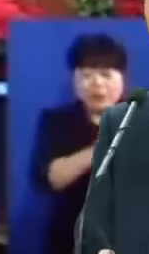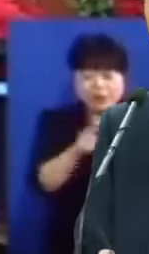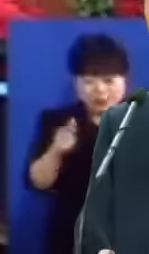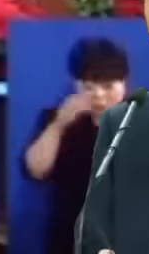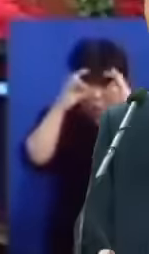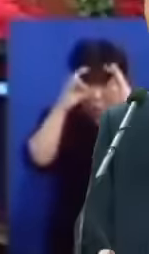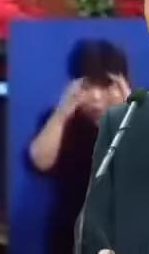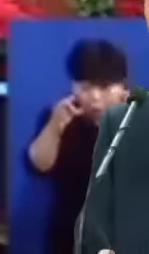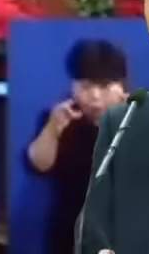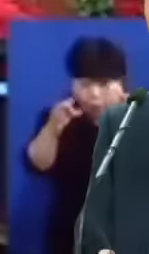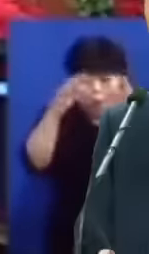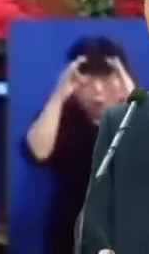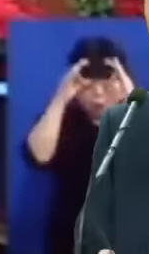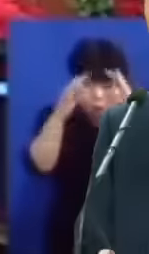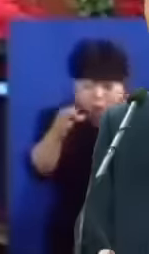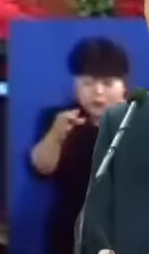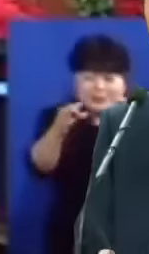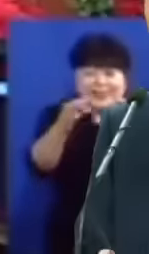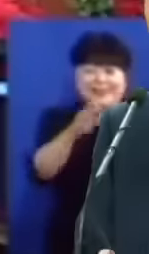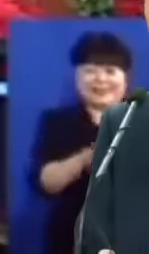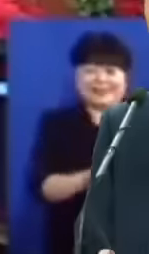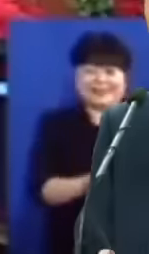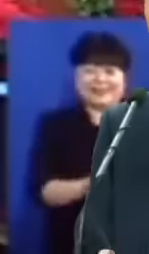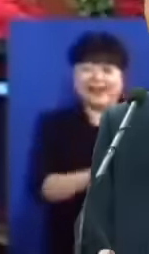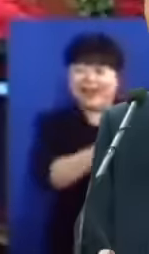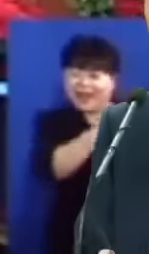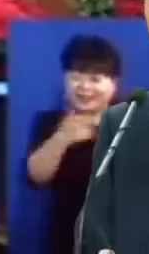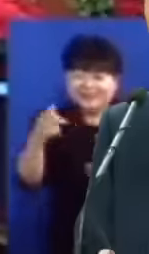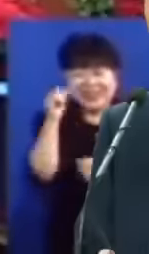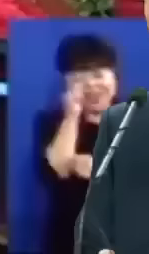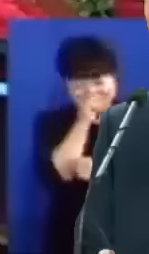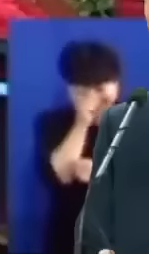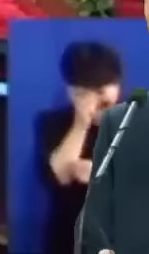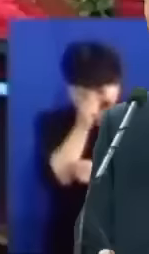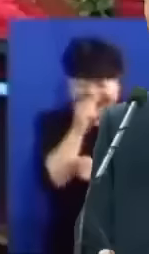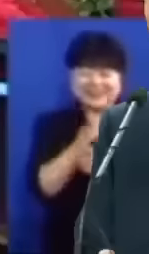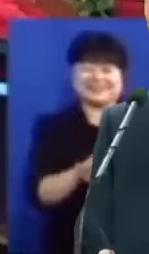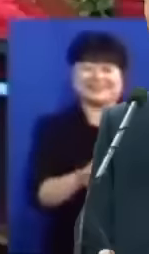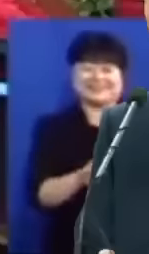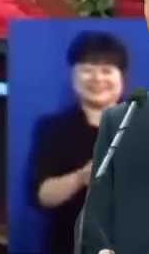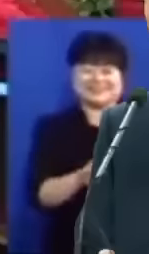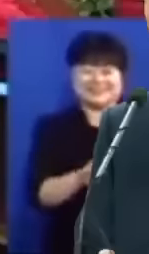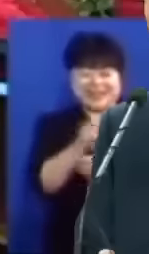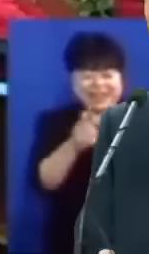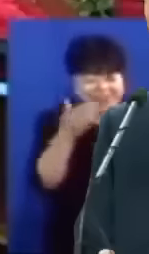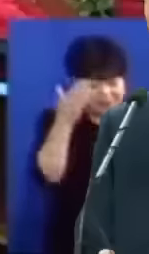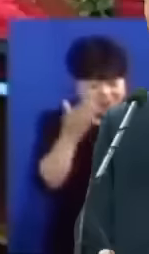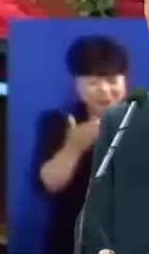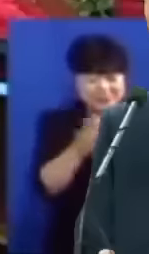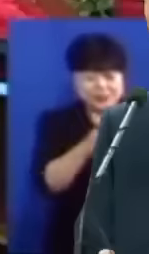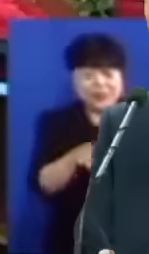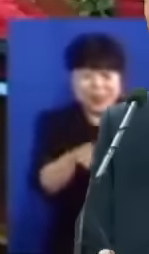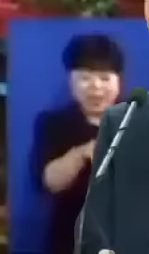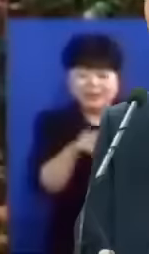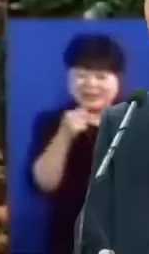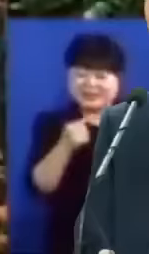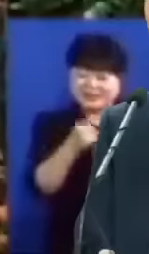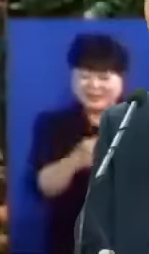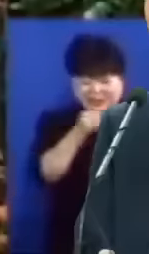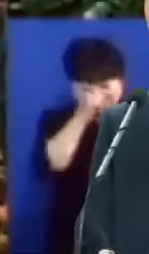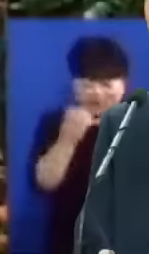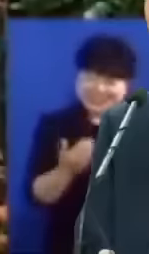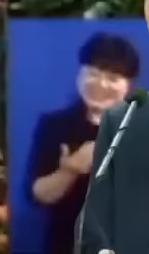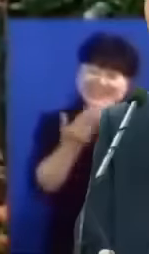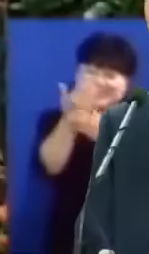것을 보시니 보시기에 심히 좋았더라고 말한 것입니다. 하나님께서 우리와 같이 계시면 좋은